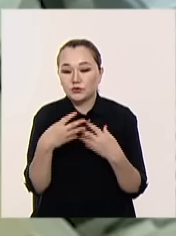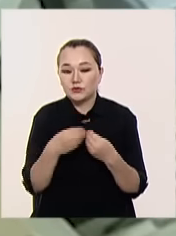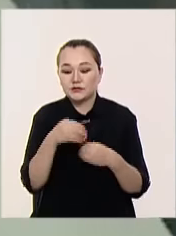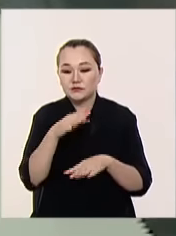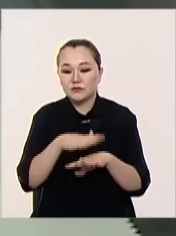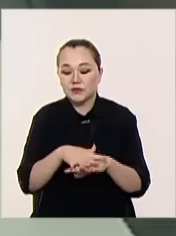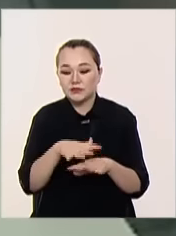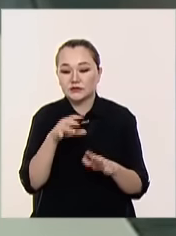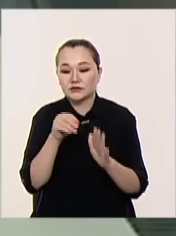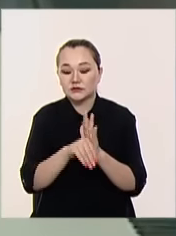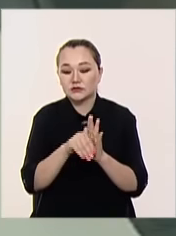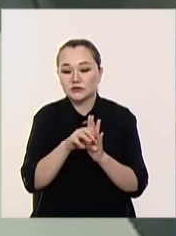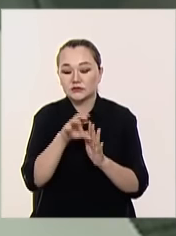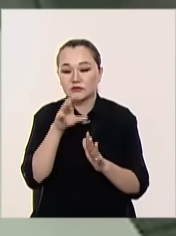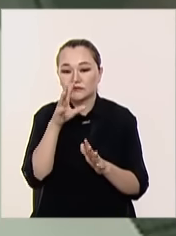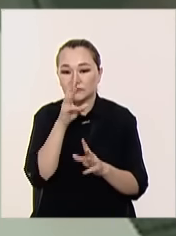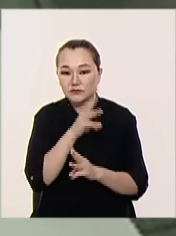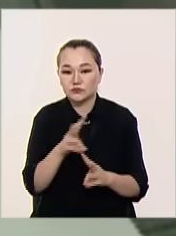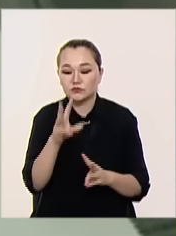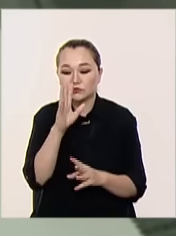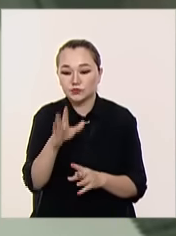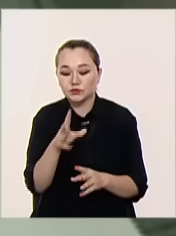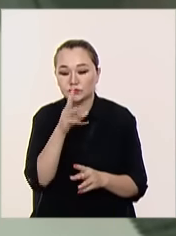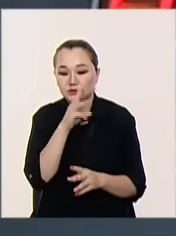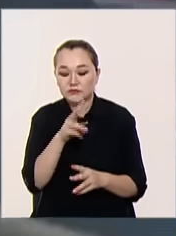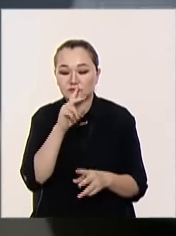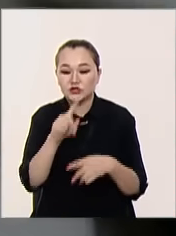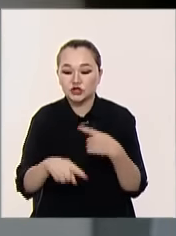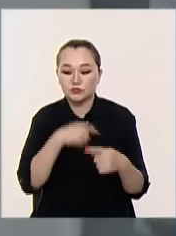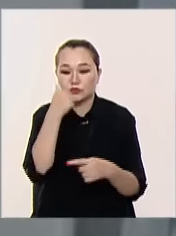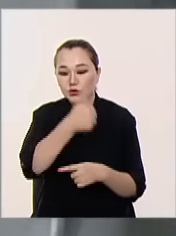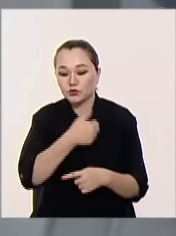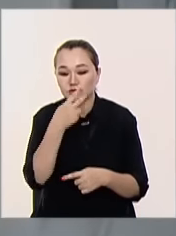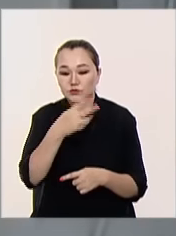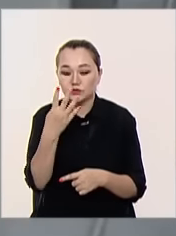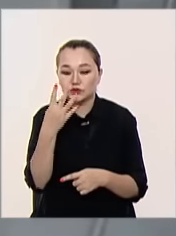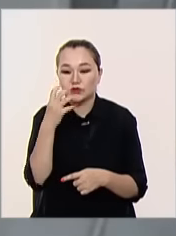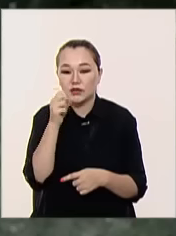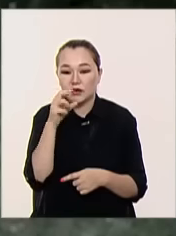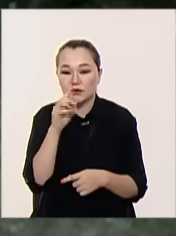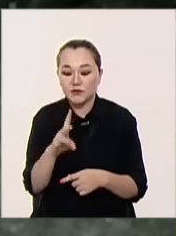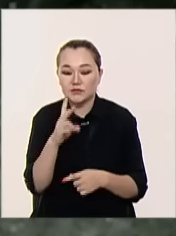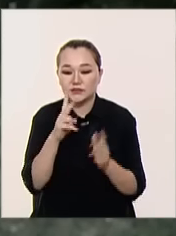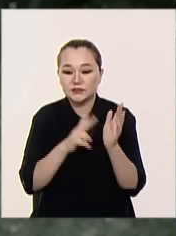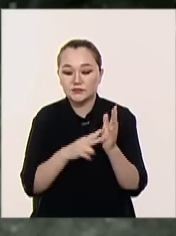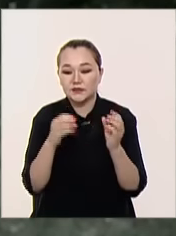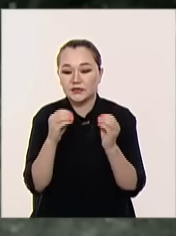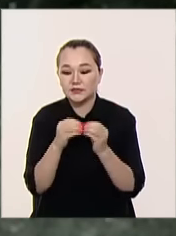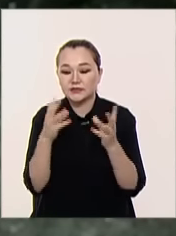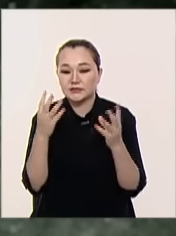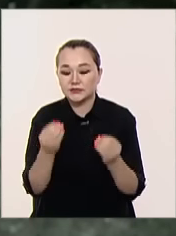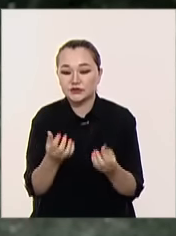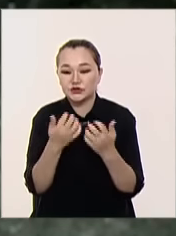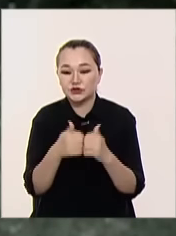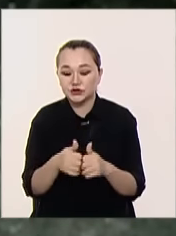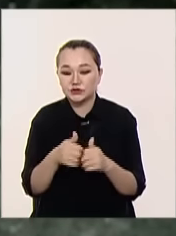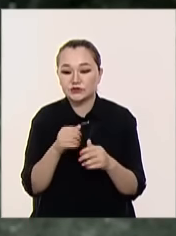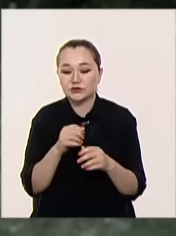салым өтемақы беріледі. Сыйақы келесі жылы 24 ақпаннан кейін 7-10 күн ішінде есептеп